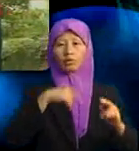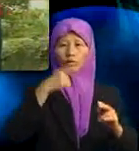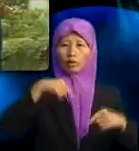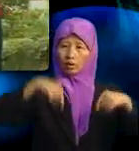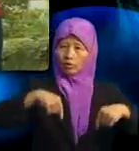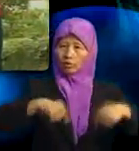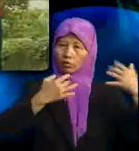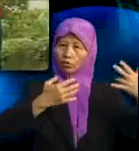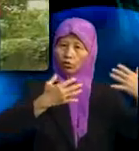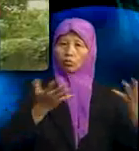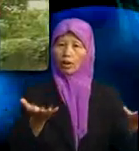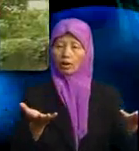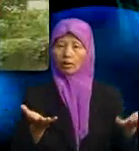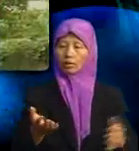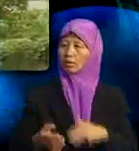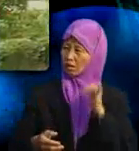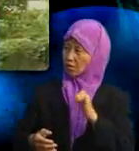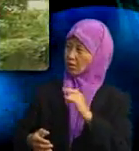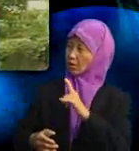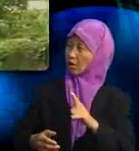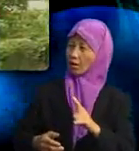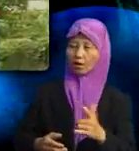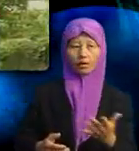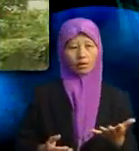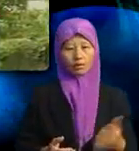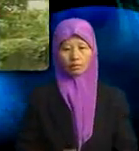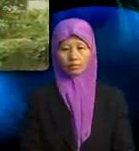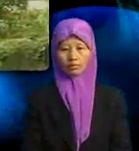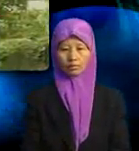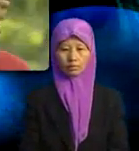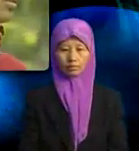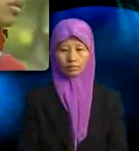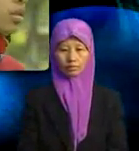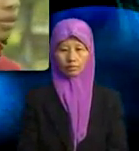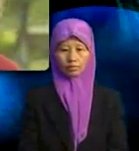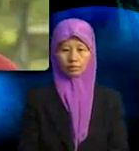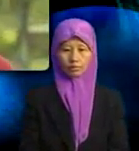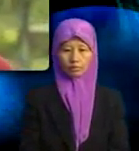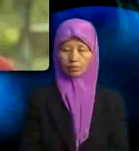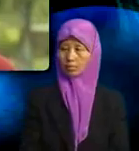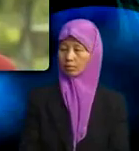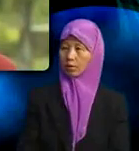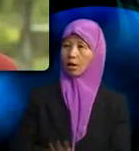Ustaz ni kata pun kat sini. Iyalah bang.